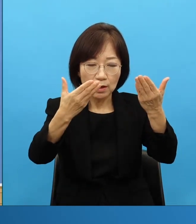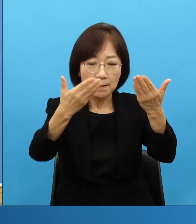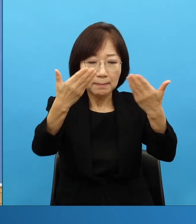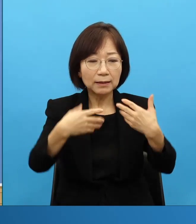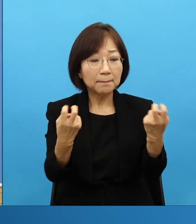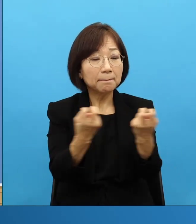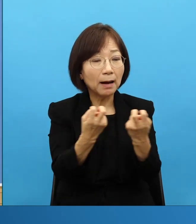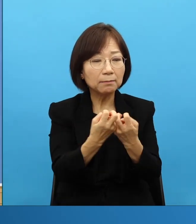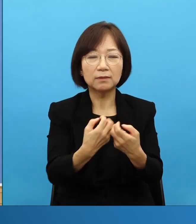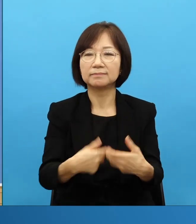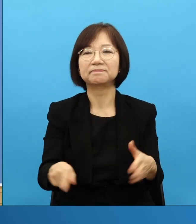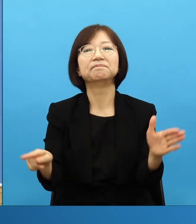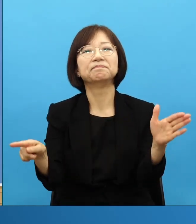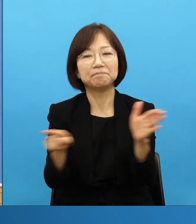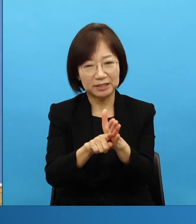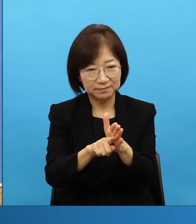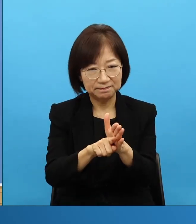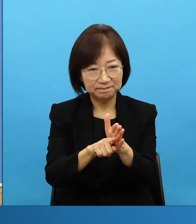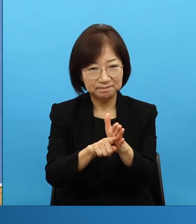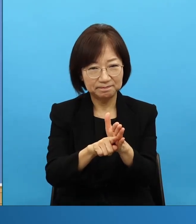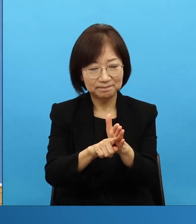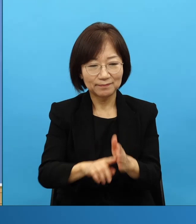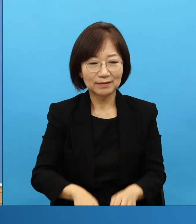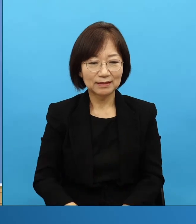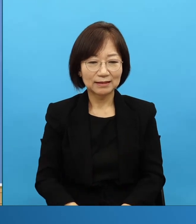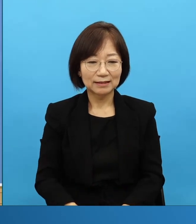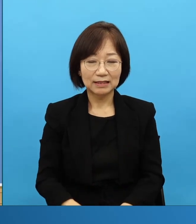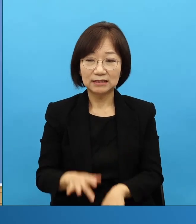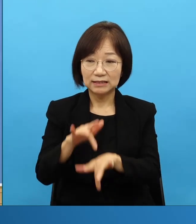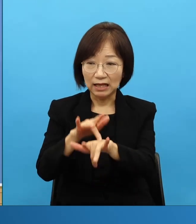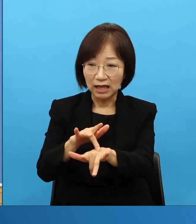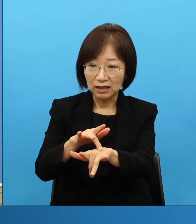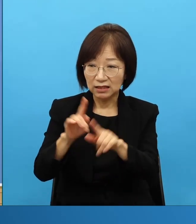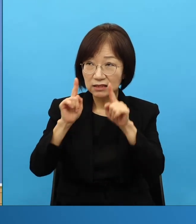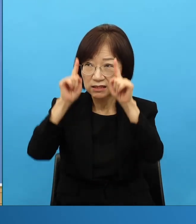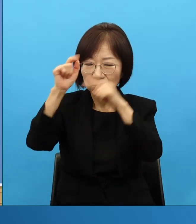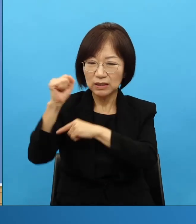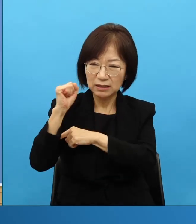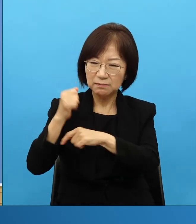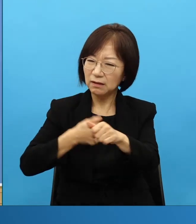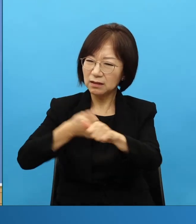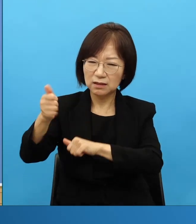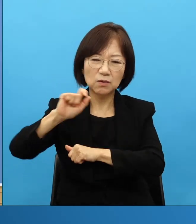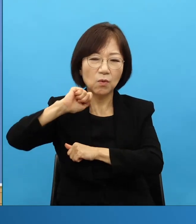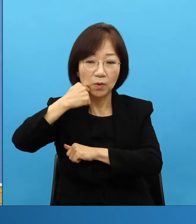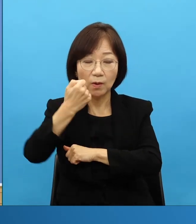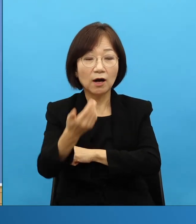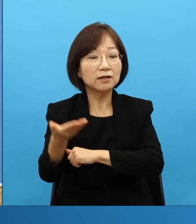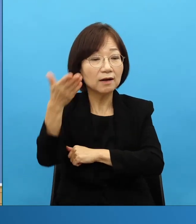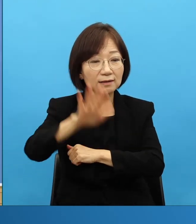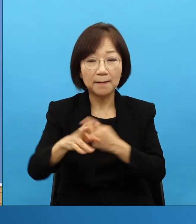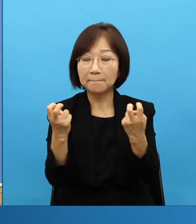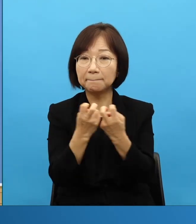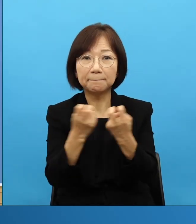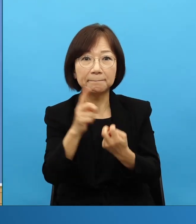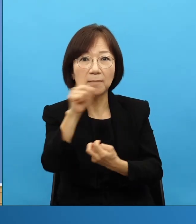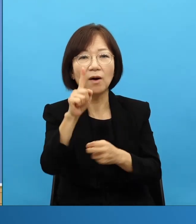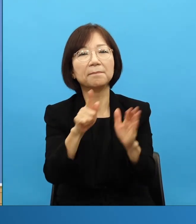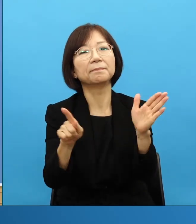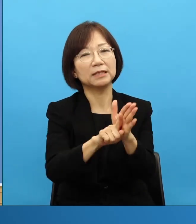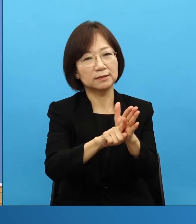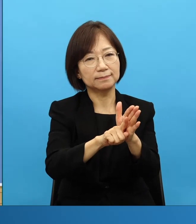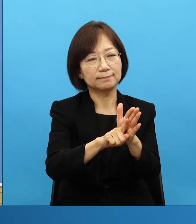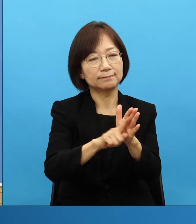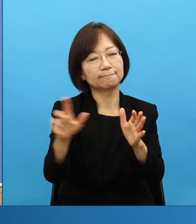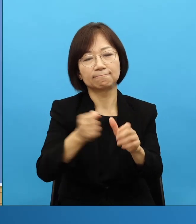faith. Faith 사단, that God will do it. 재앙, 지옥 근세 못 이깁니다. 믿음으로. It cannot overcome Satan or all the destructions